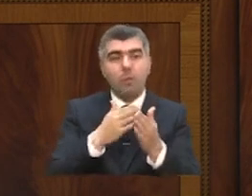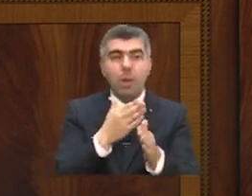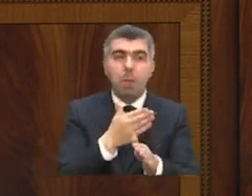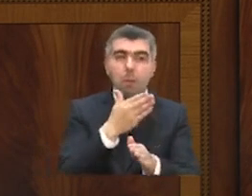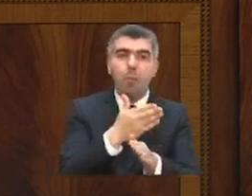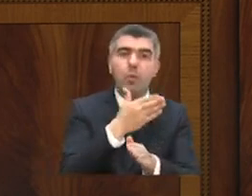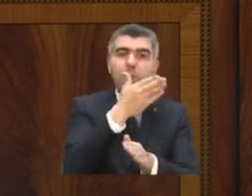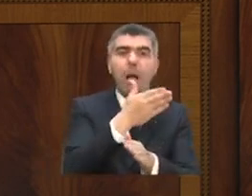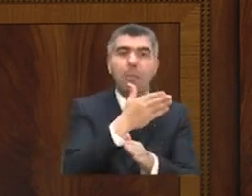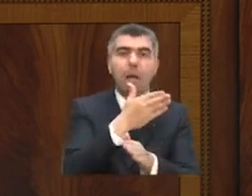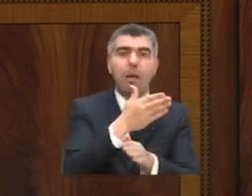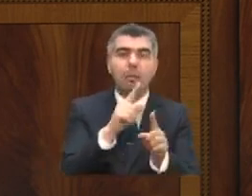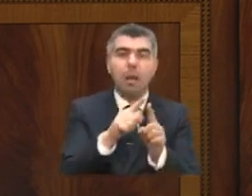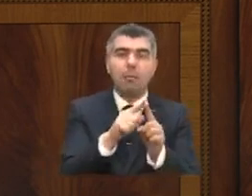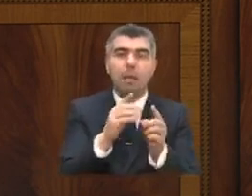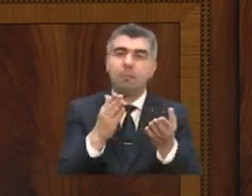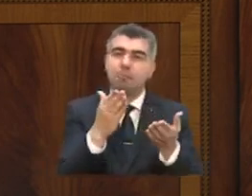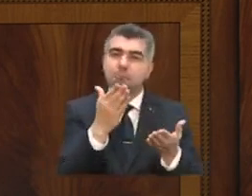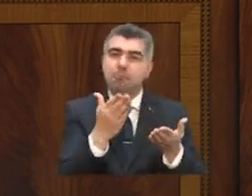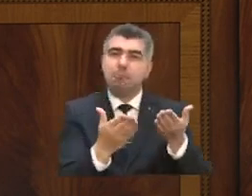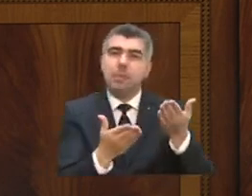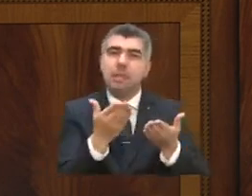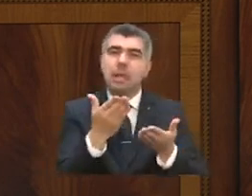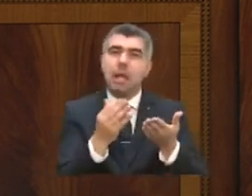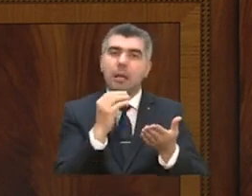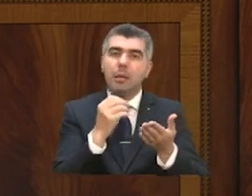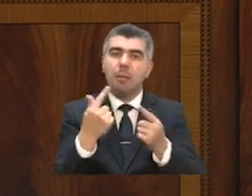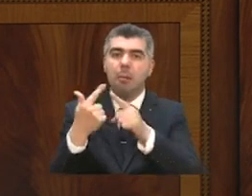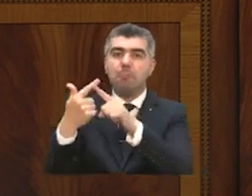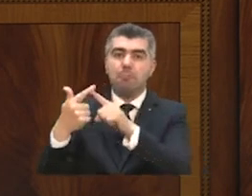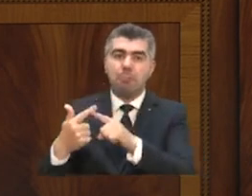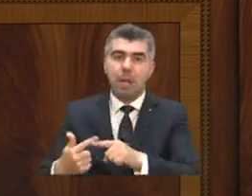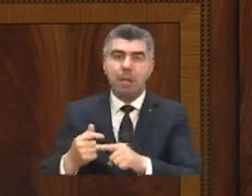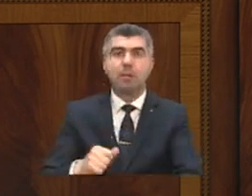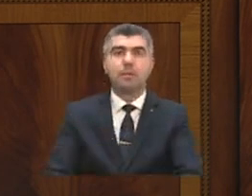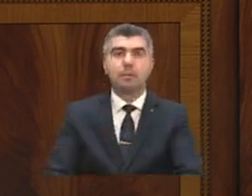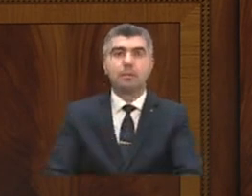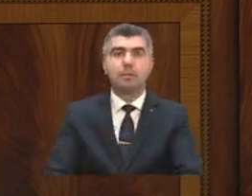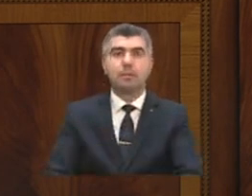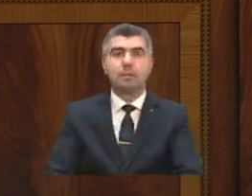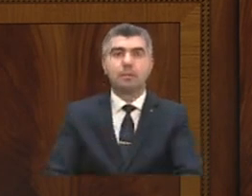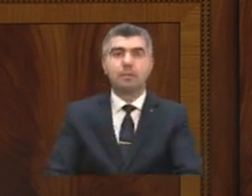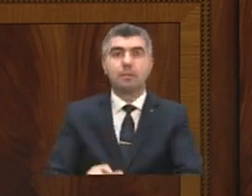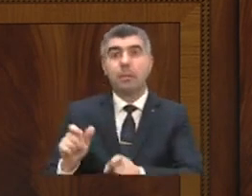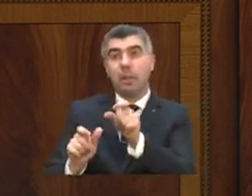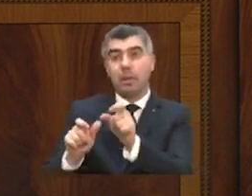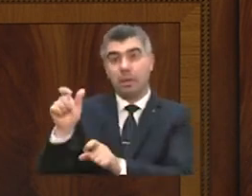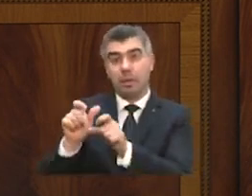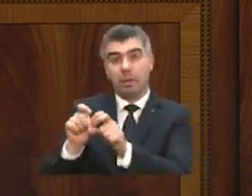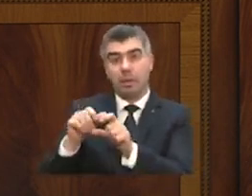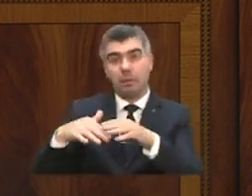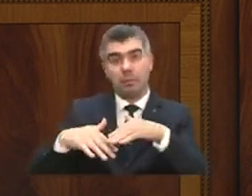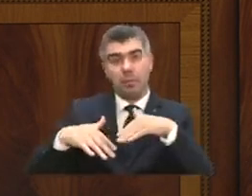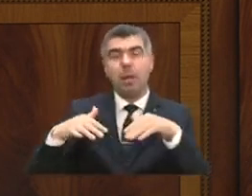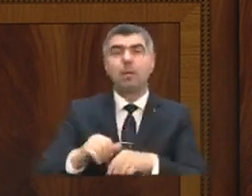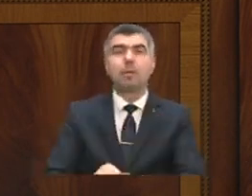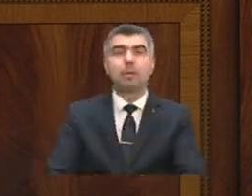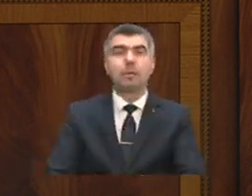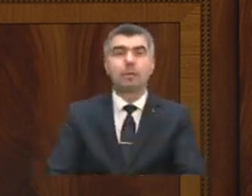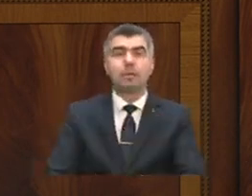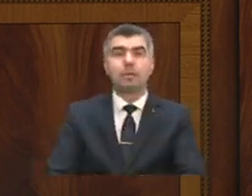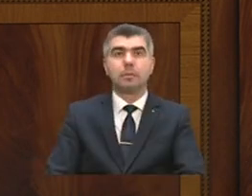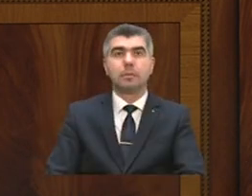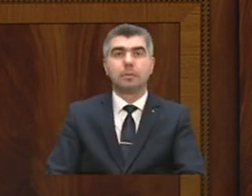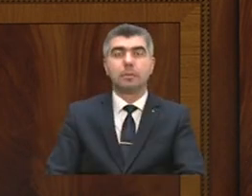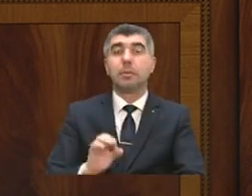المستقرة لتوازناتنا المالية. حضرات السيدات والسادة،